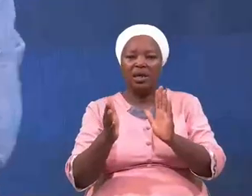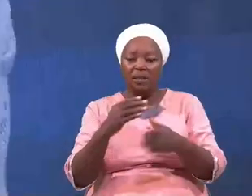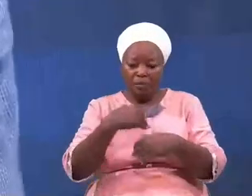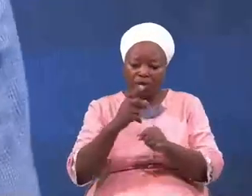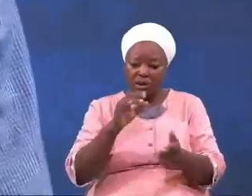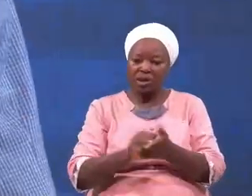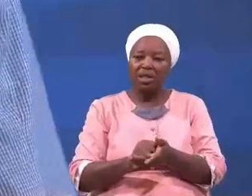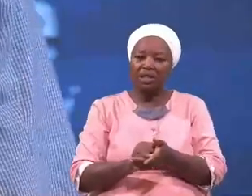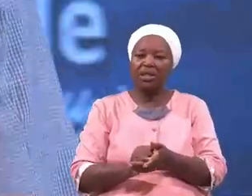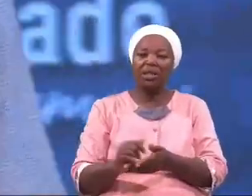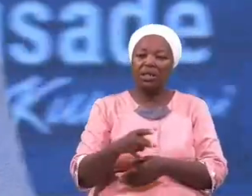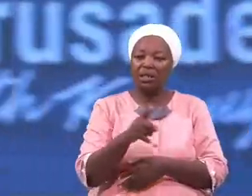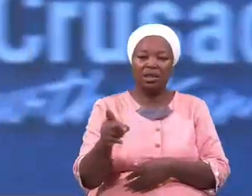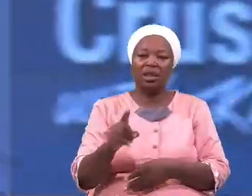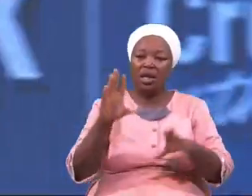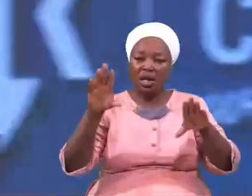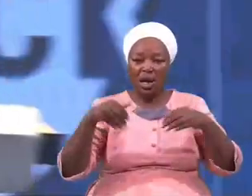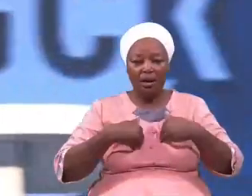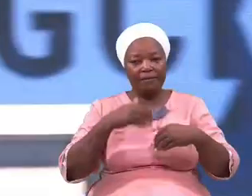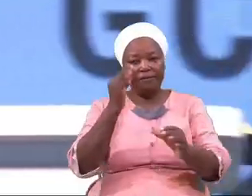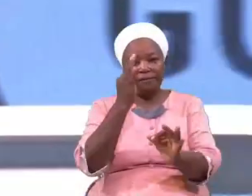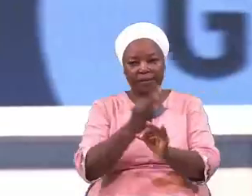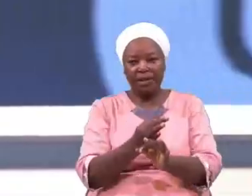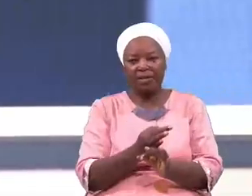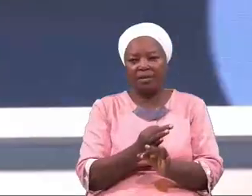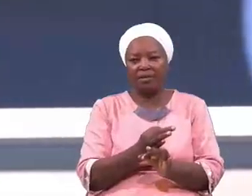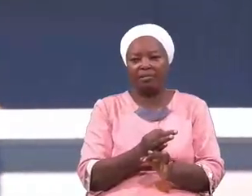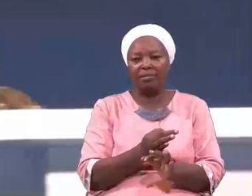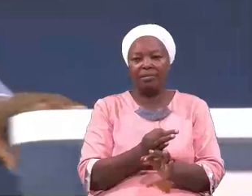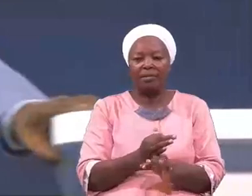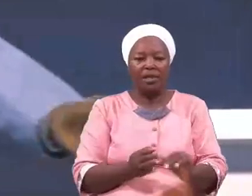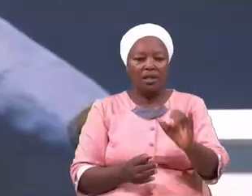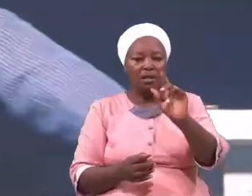L'obéissance à son précepte montre qu'ils avaient la foi.